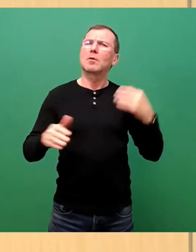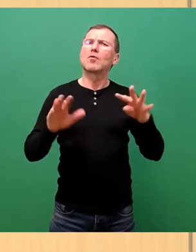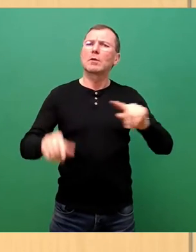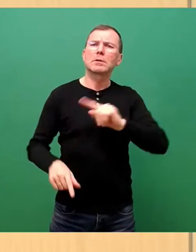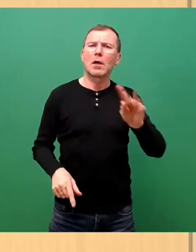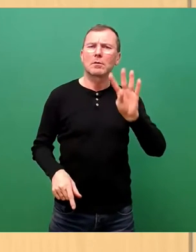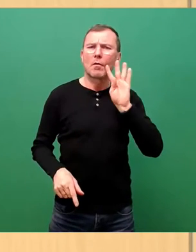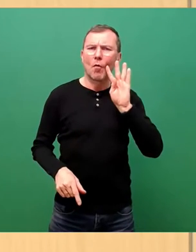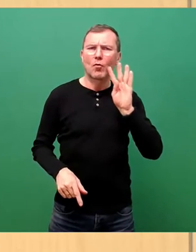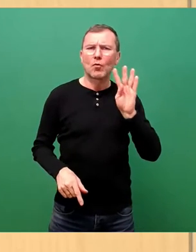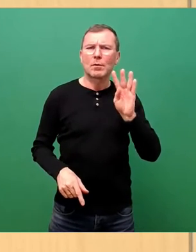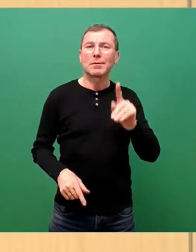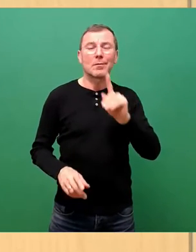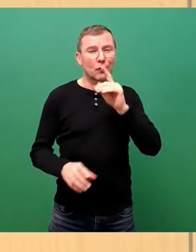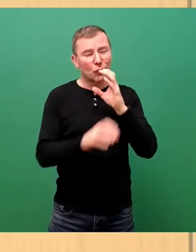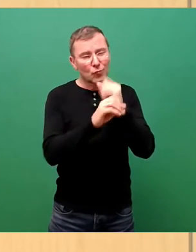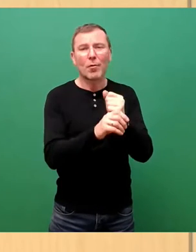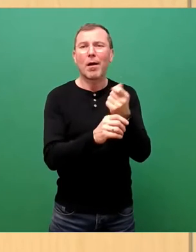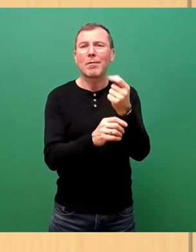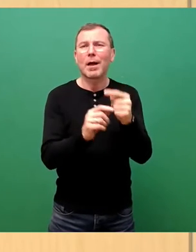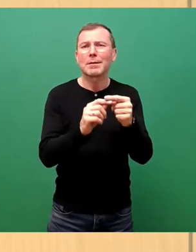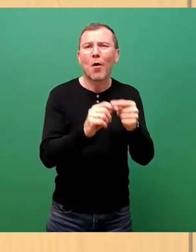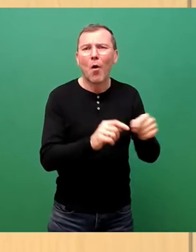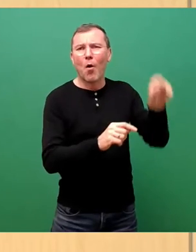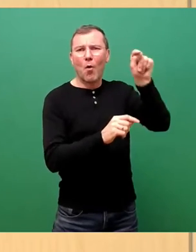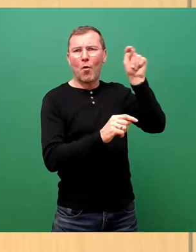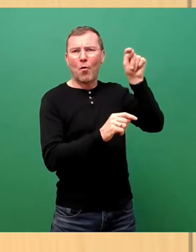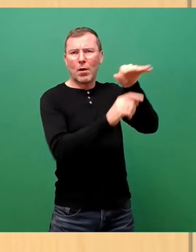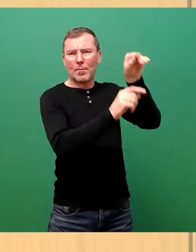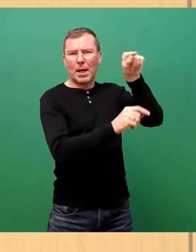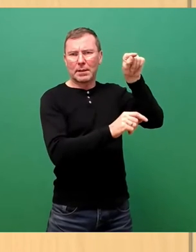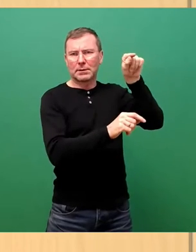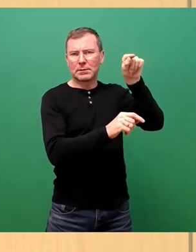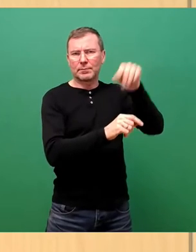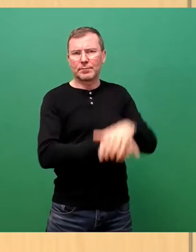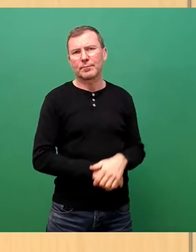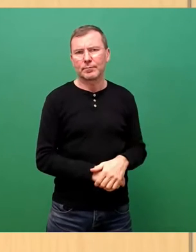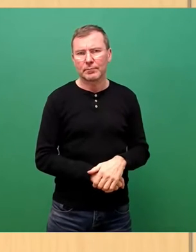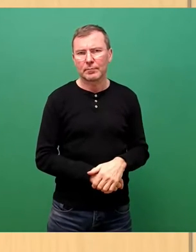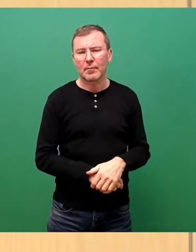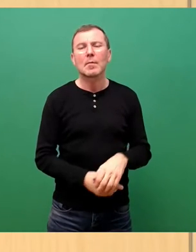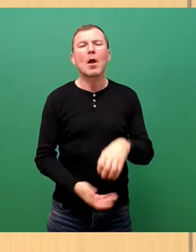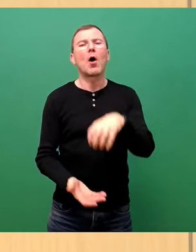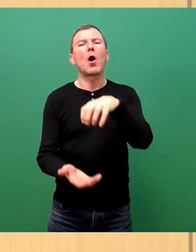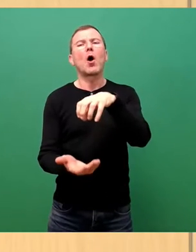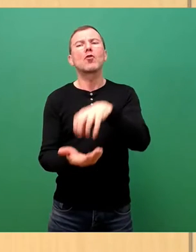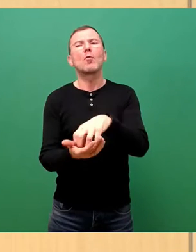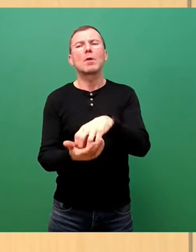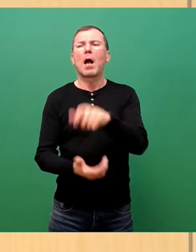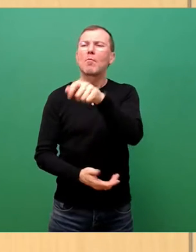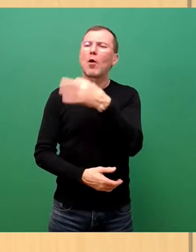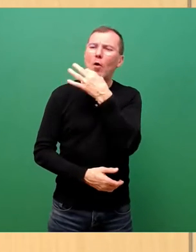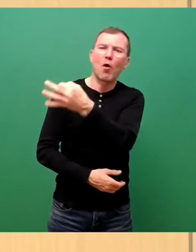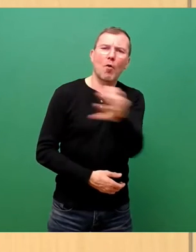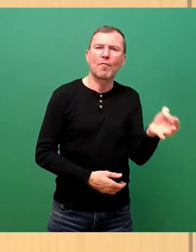nahezu ausschließlich im hochpreisigen oder höherpreisigen Segment. Die kommunale Bürgerumfrage ergab, dass zum ersten